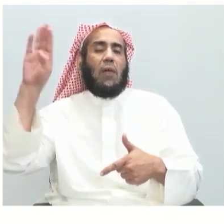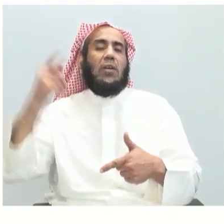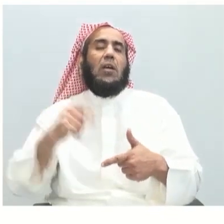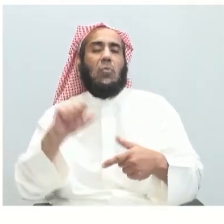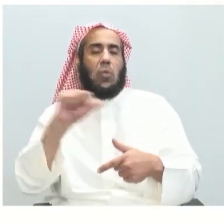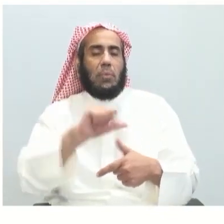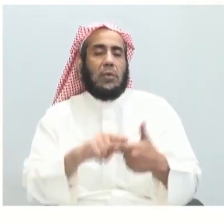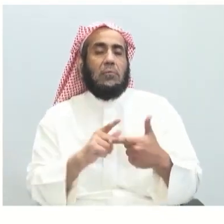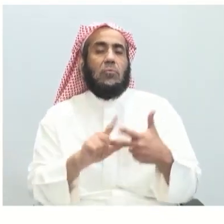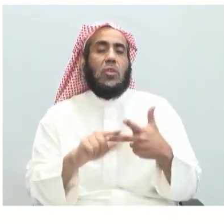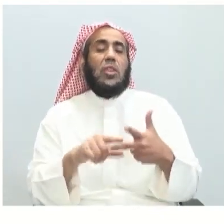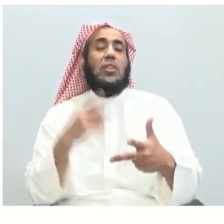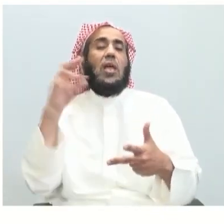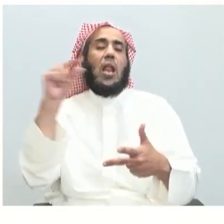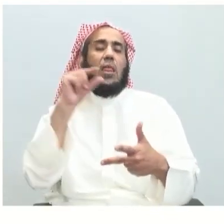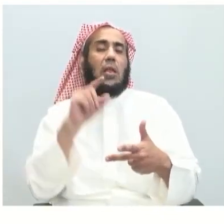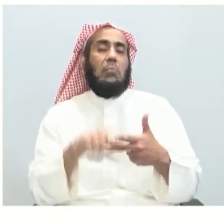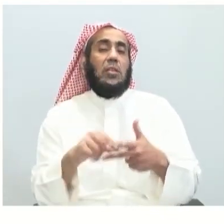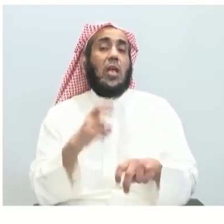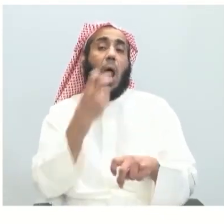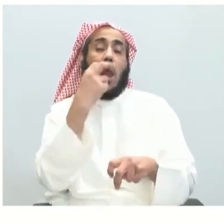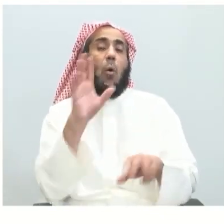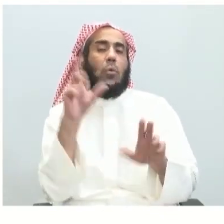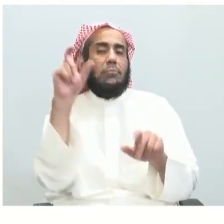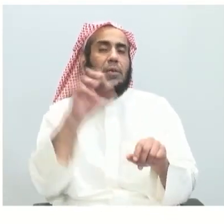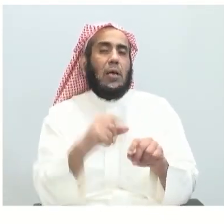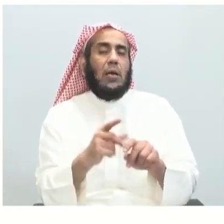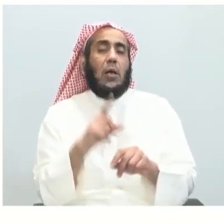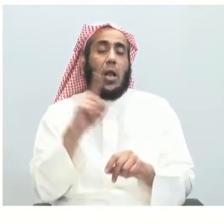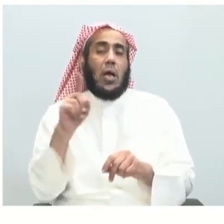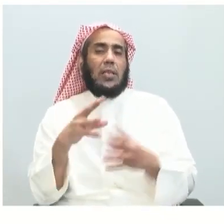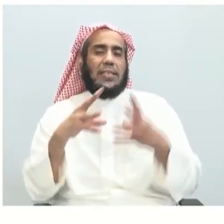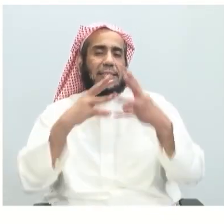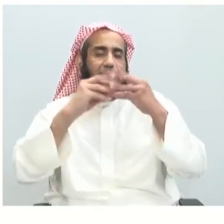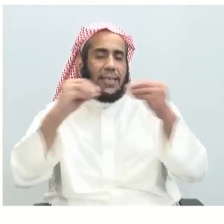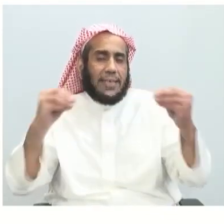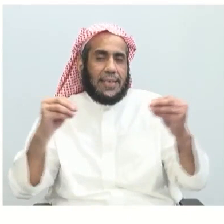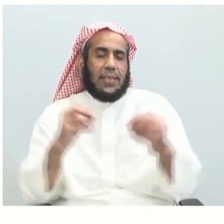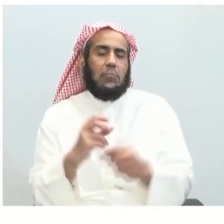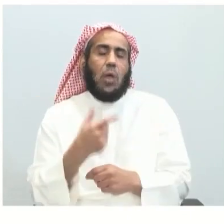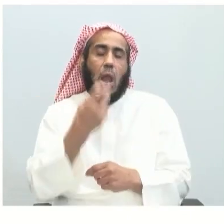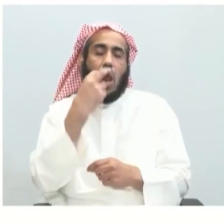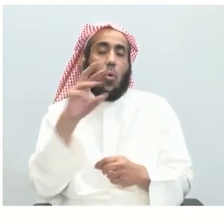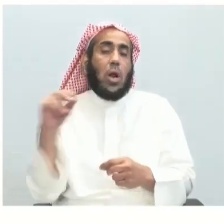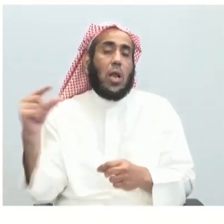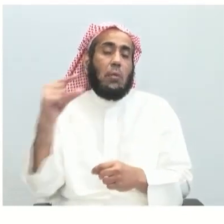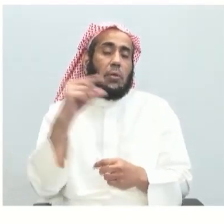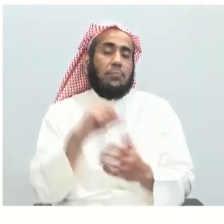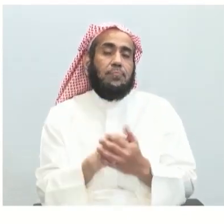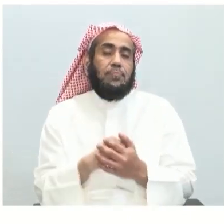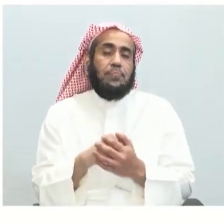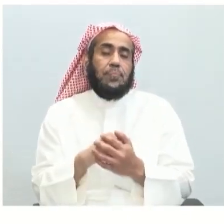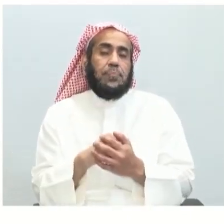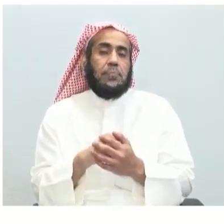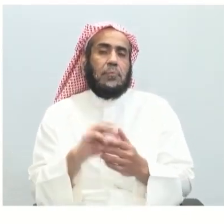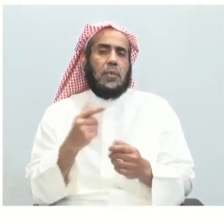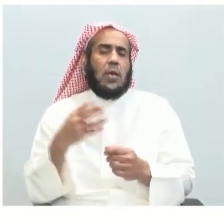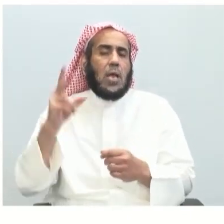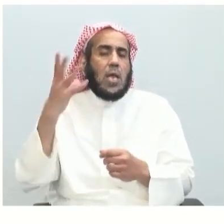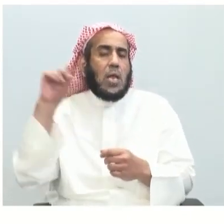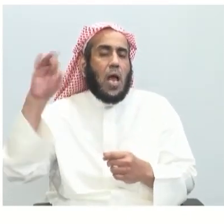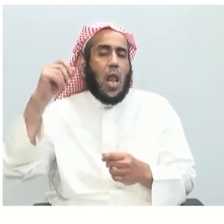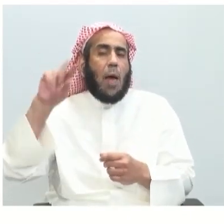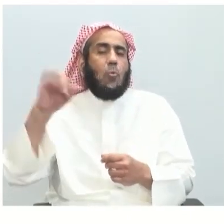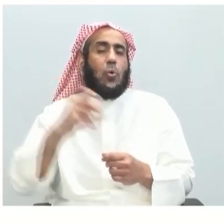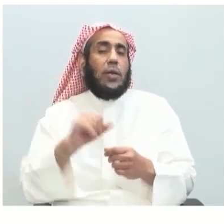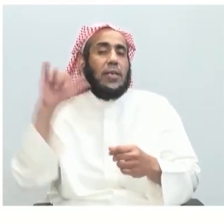وهي ضمير اذا هنا ثلاث كلمات عند النحوي كذلك لاحظ التحليل النحوي للكلمات الاتيه هنا يعلمون